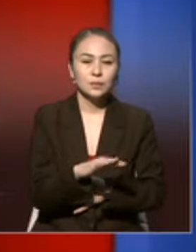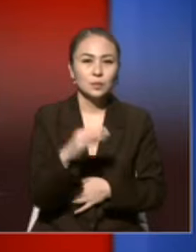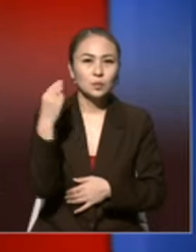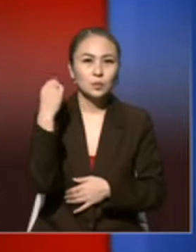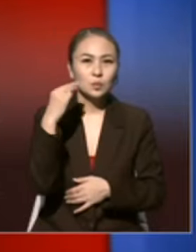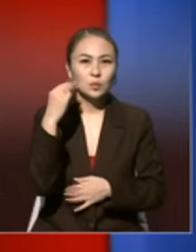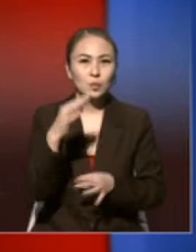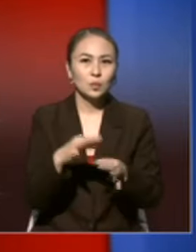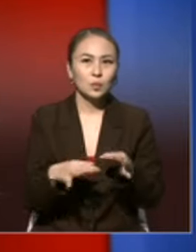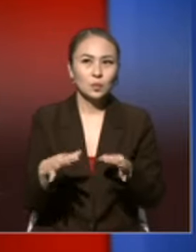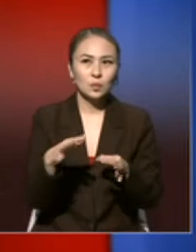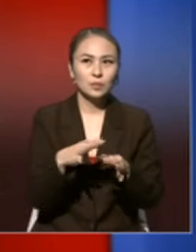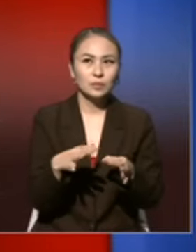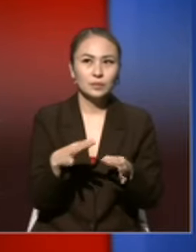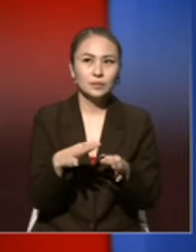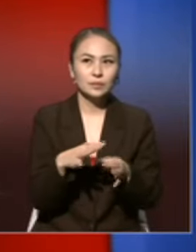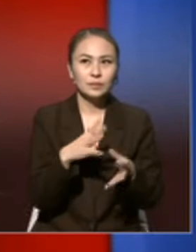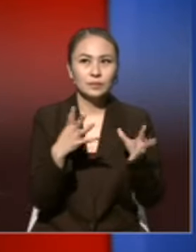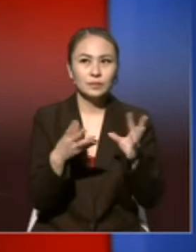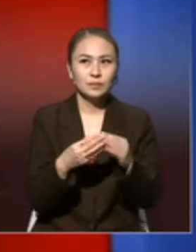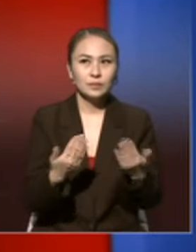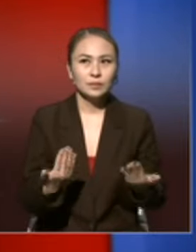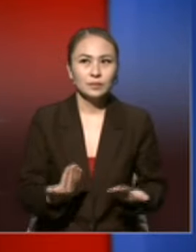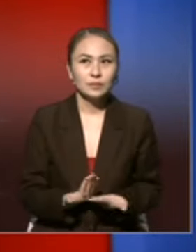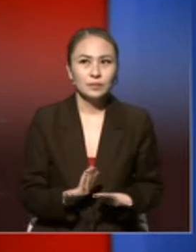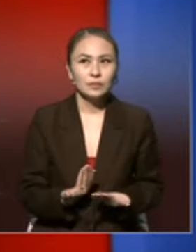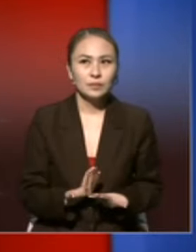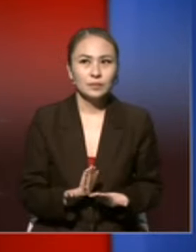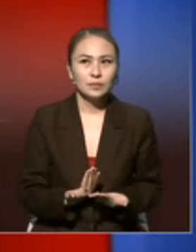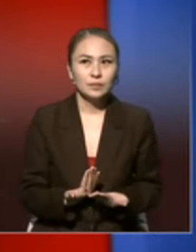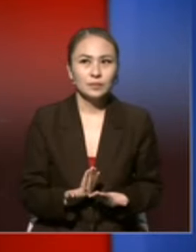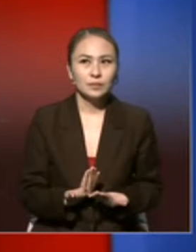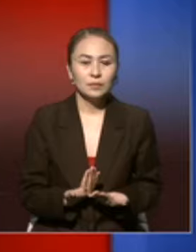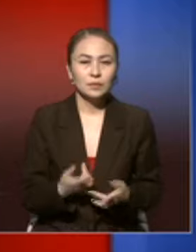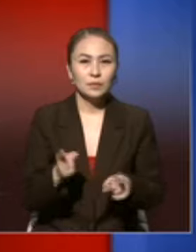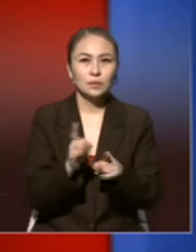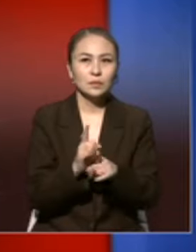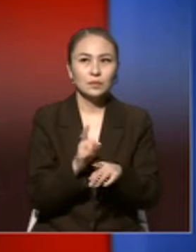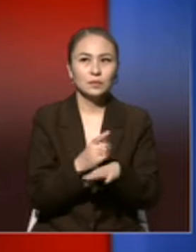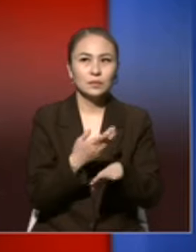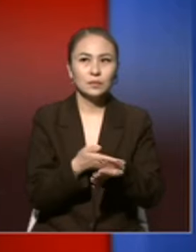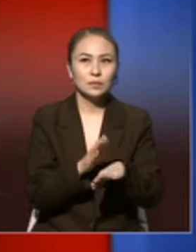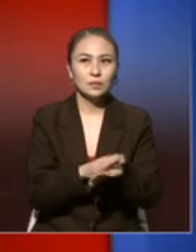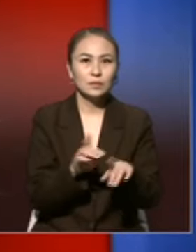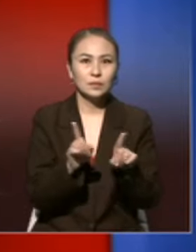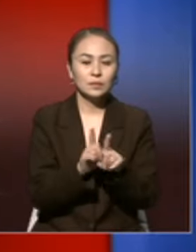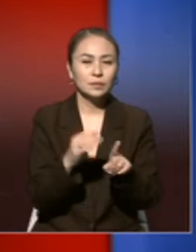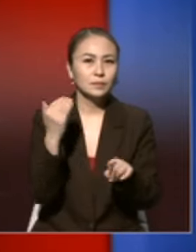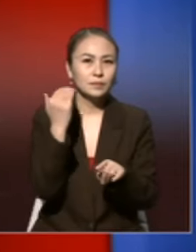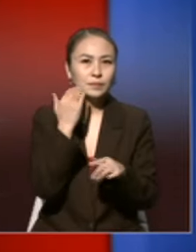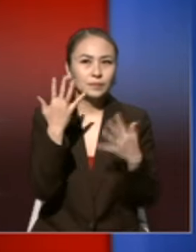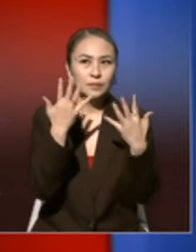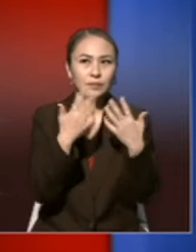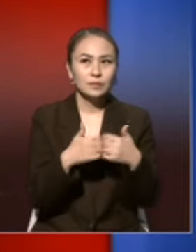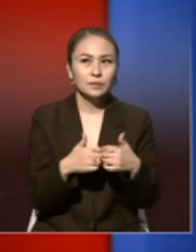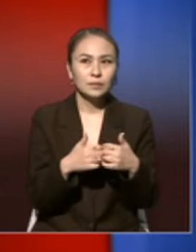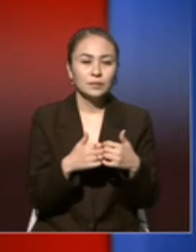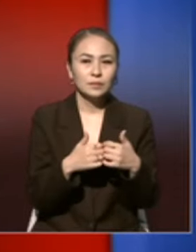Түркістан облысы олардың жағдайларында өте мүшкіл. Мысалға олар жақта кемінде